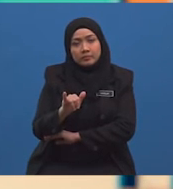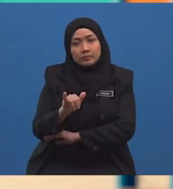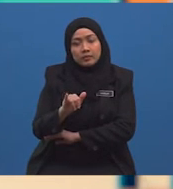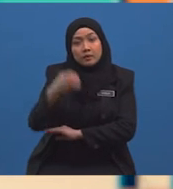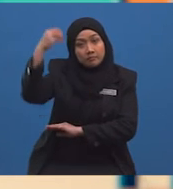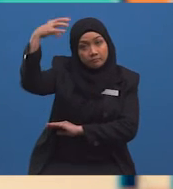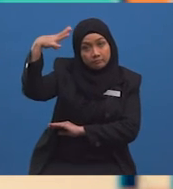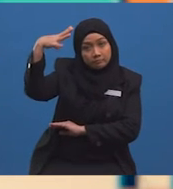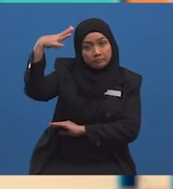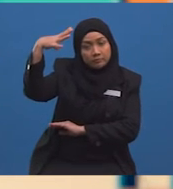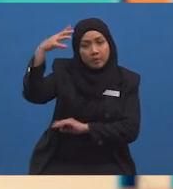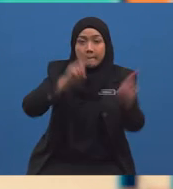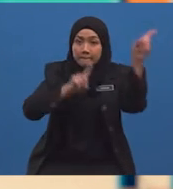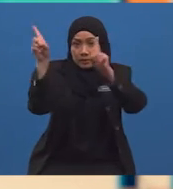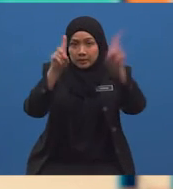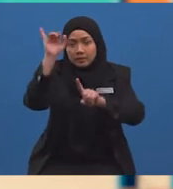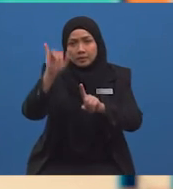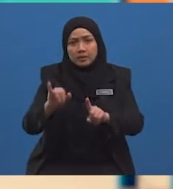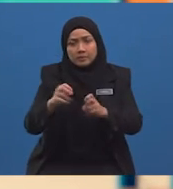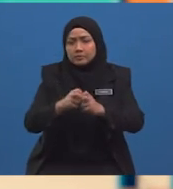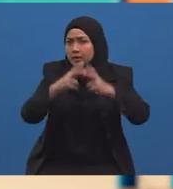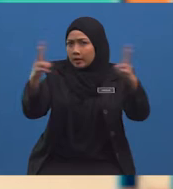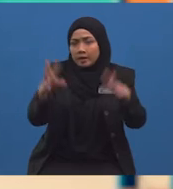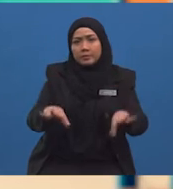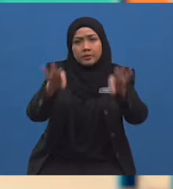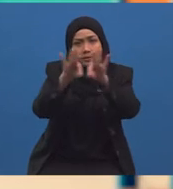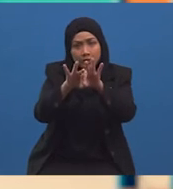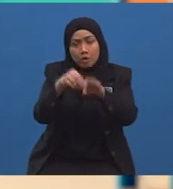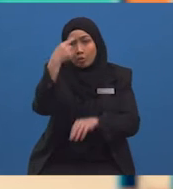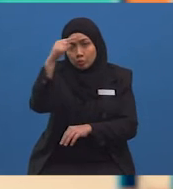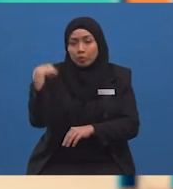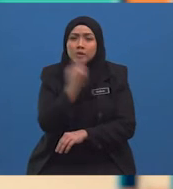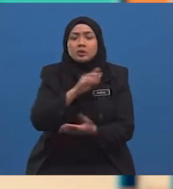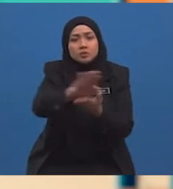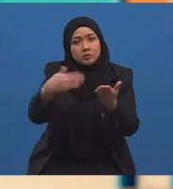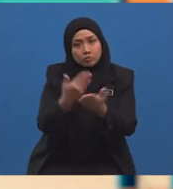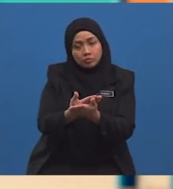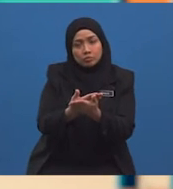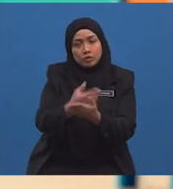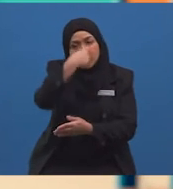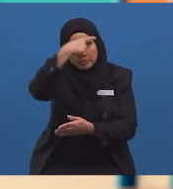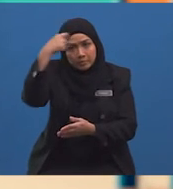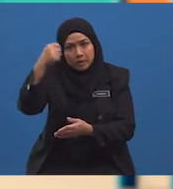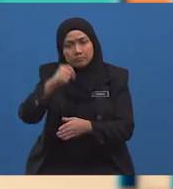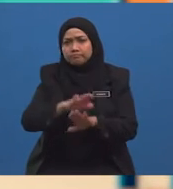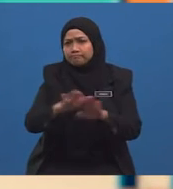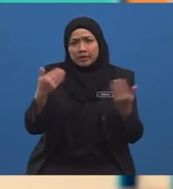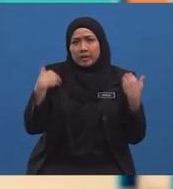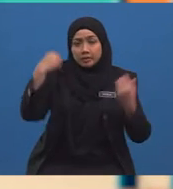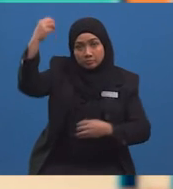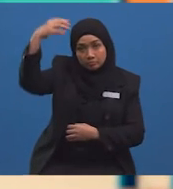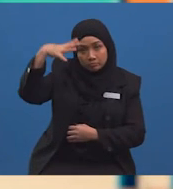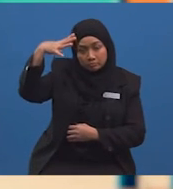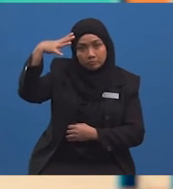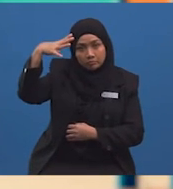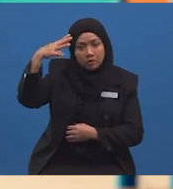matahari merupakan bintang yang paling penting untuk kita semua kerana tanpanya, maka tiadalah